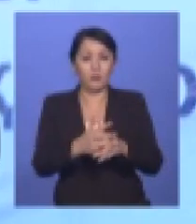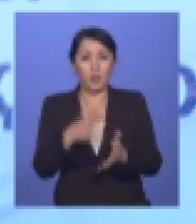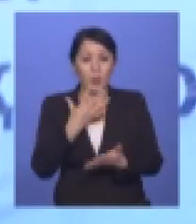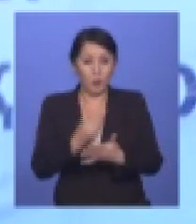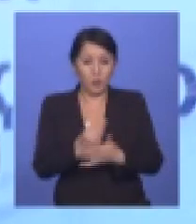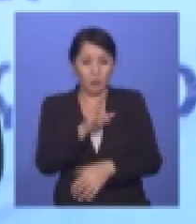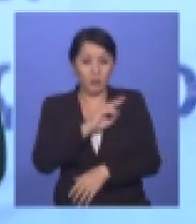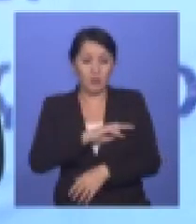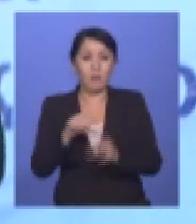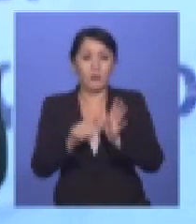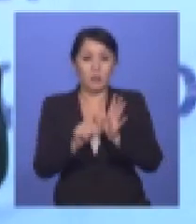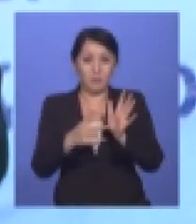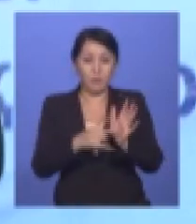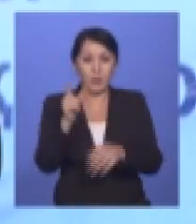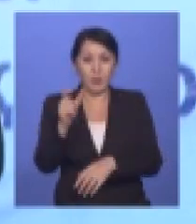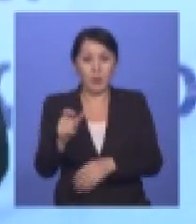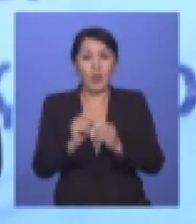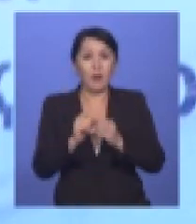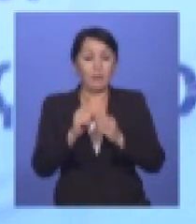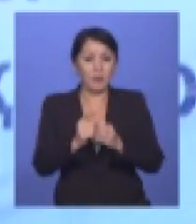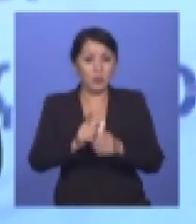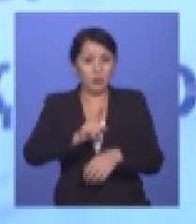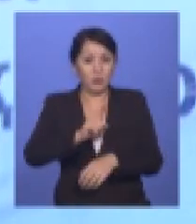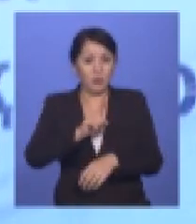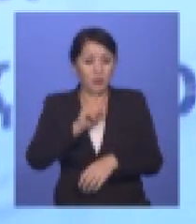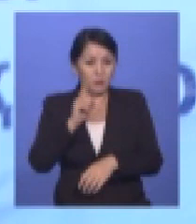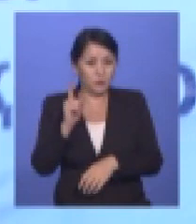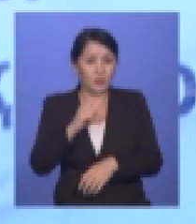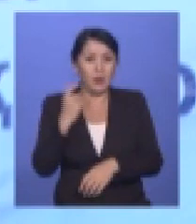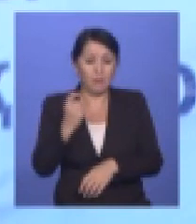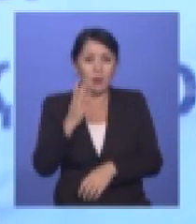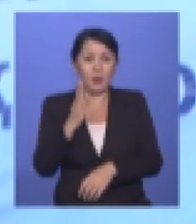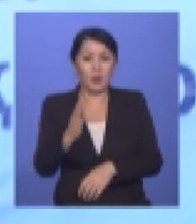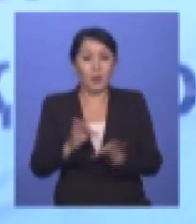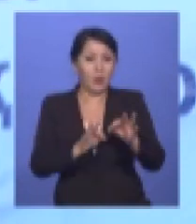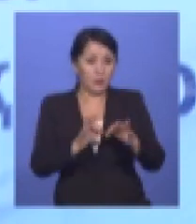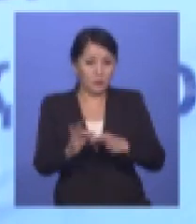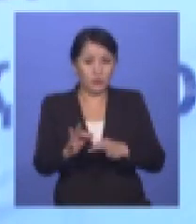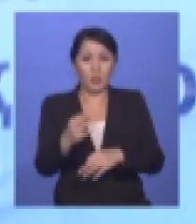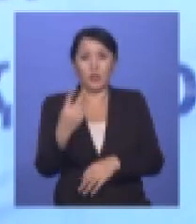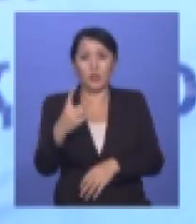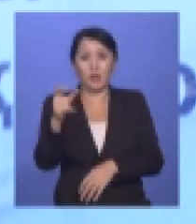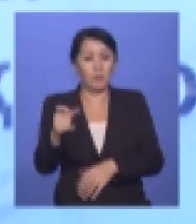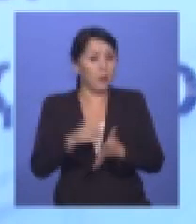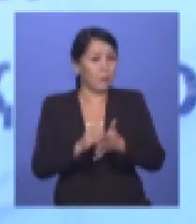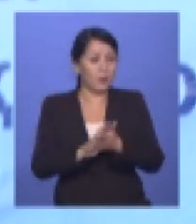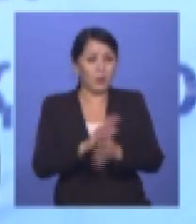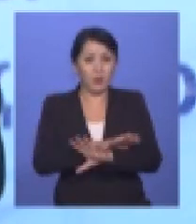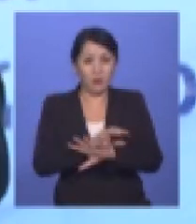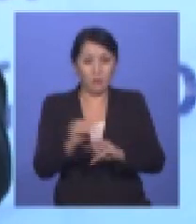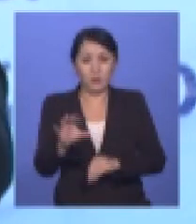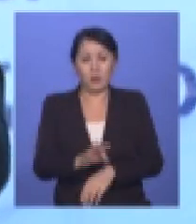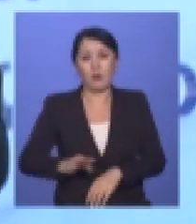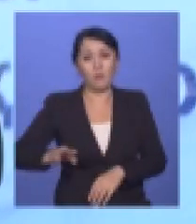жұмыспен қамтыған 68 адам, оның 11-і жас, жеке шаруашылықтары бар. Округте 2 жұмыссыз тіркелген. Волошинка ауылдық